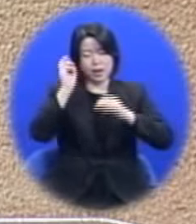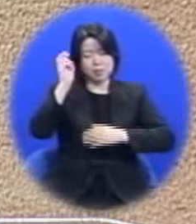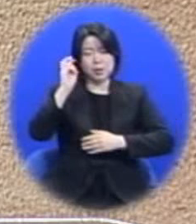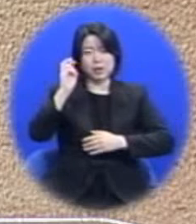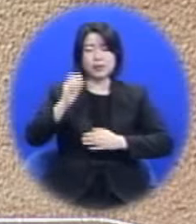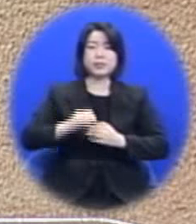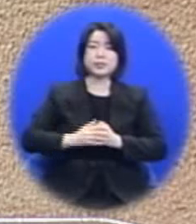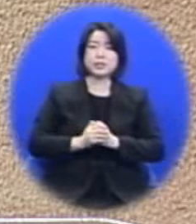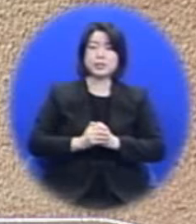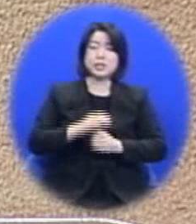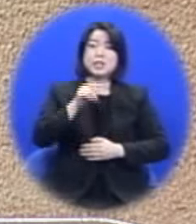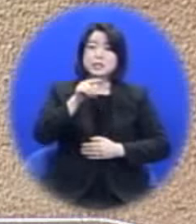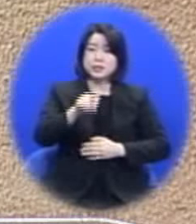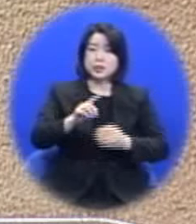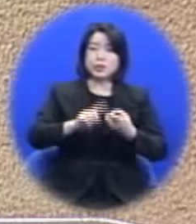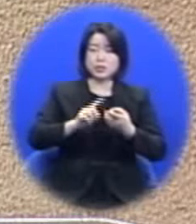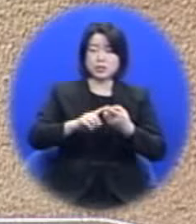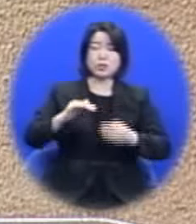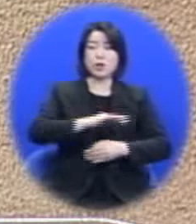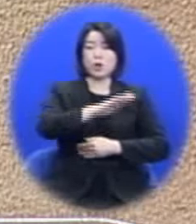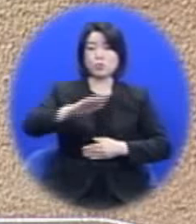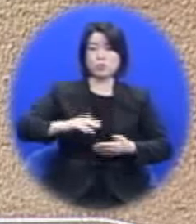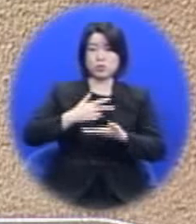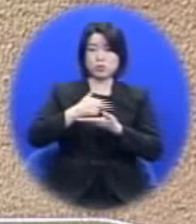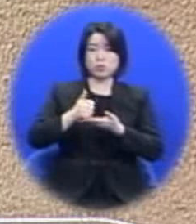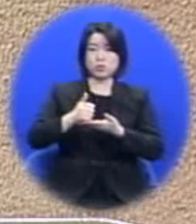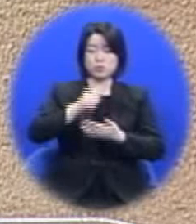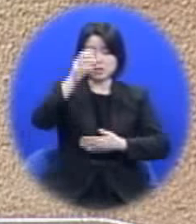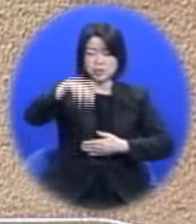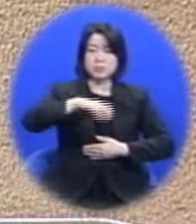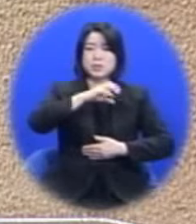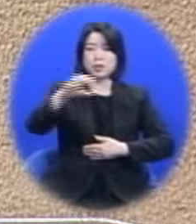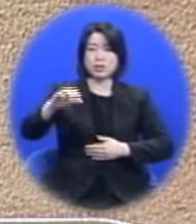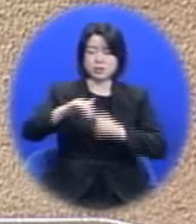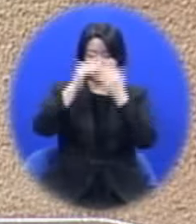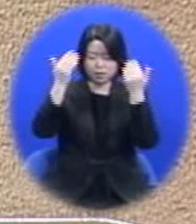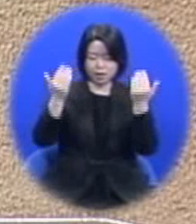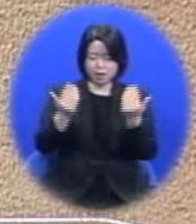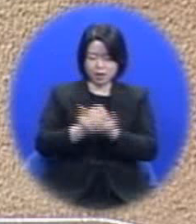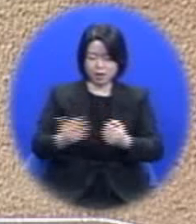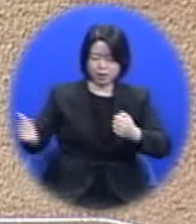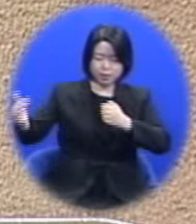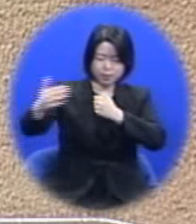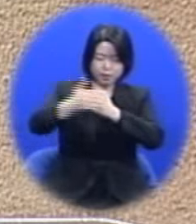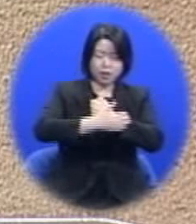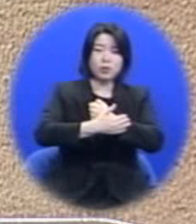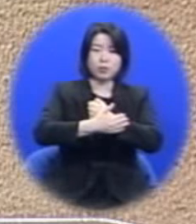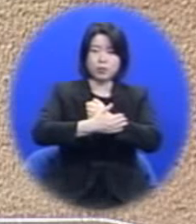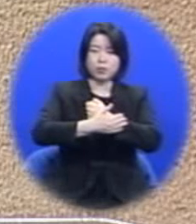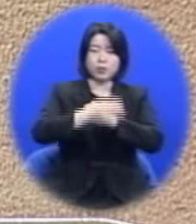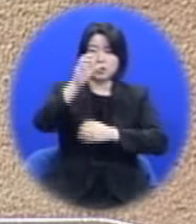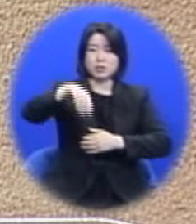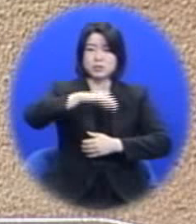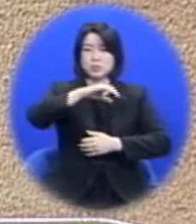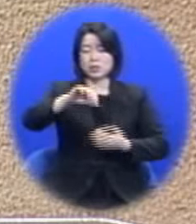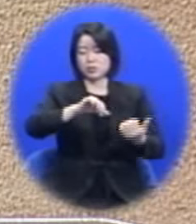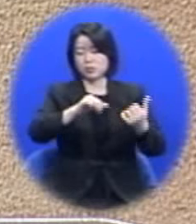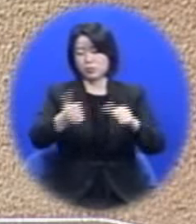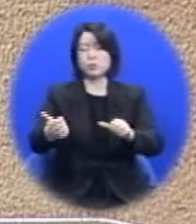분이세요. 그것을 우리 주님이 십자가에서 다 끌어시고 십자가에 죽으신